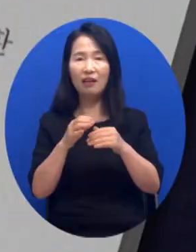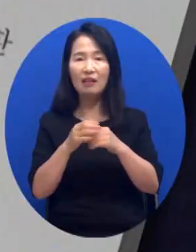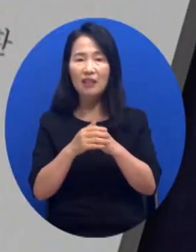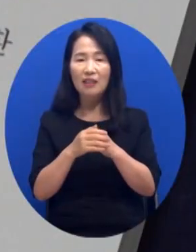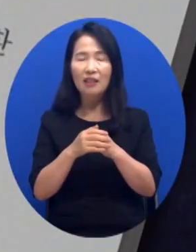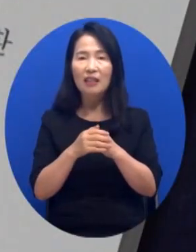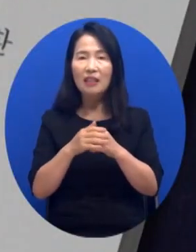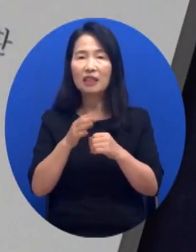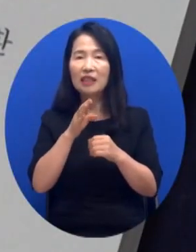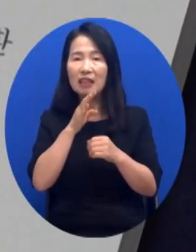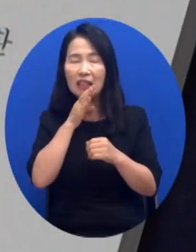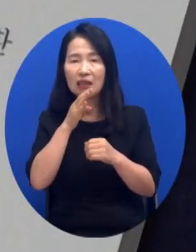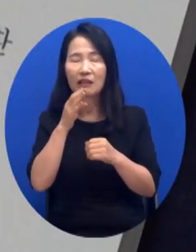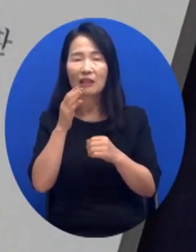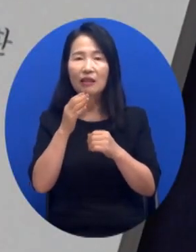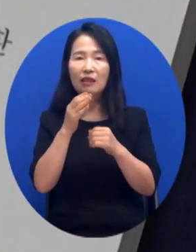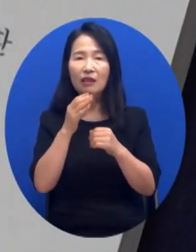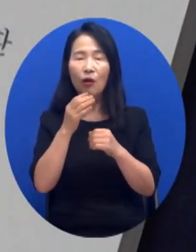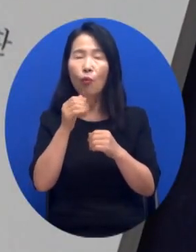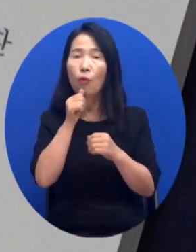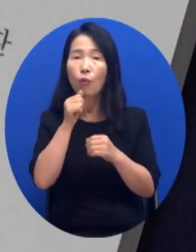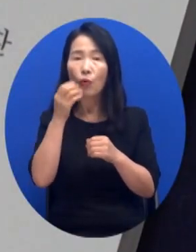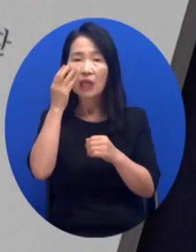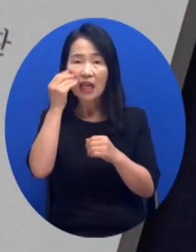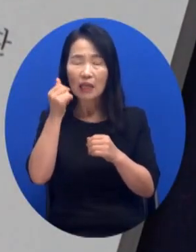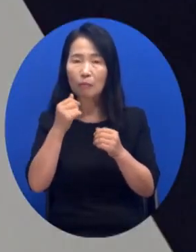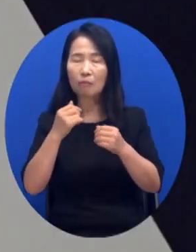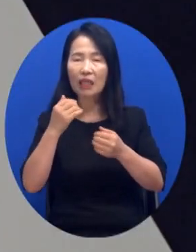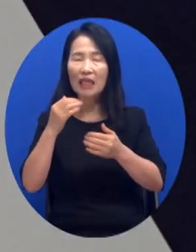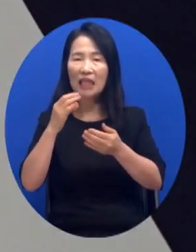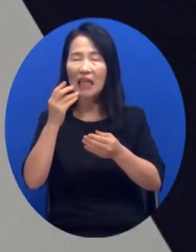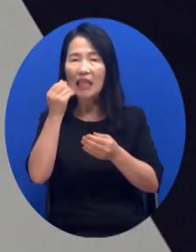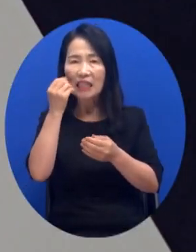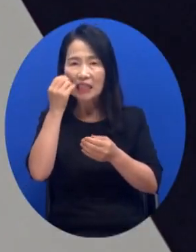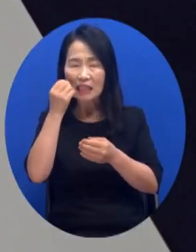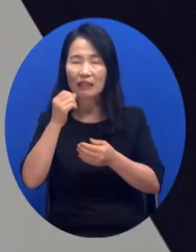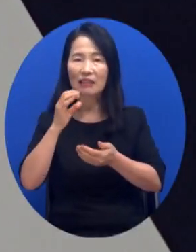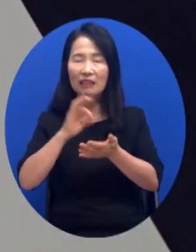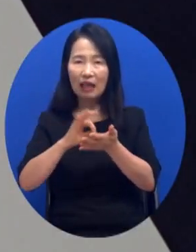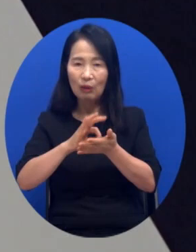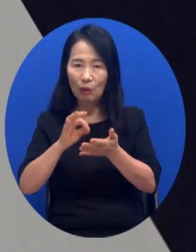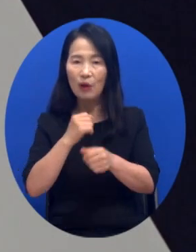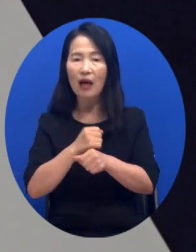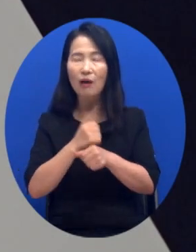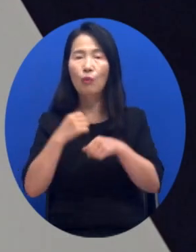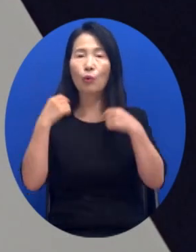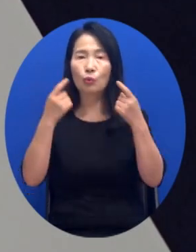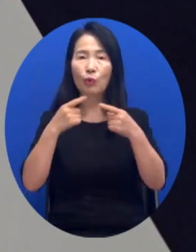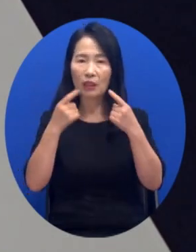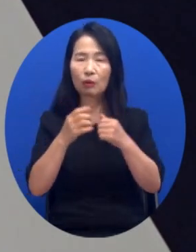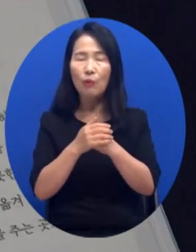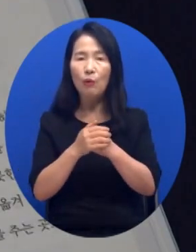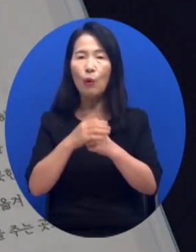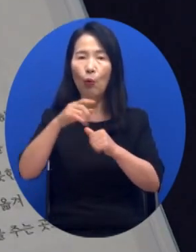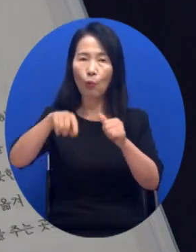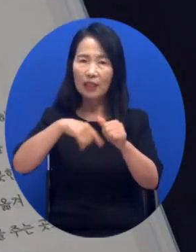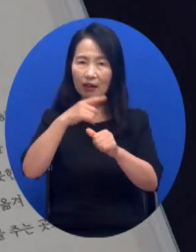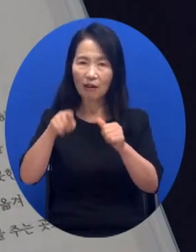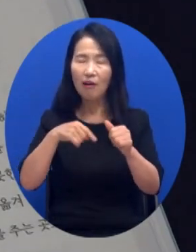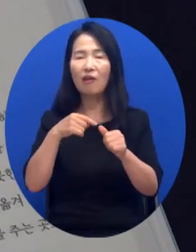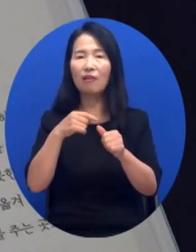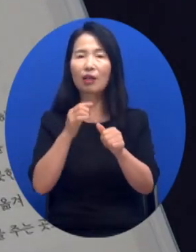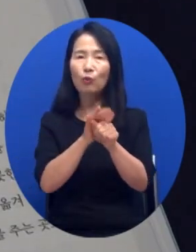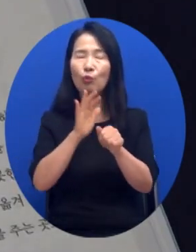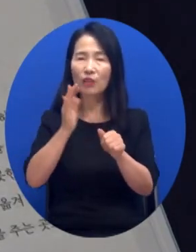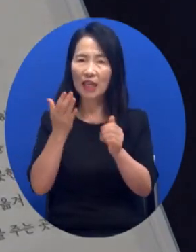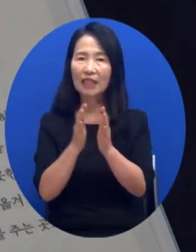콩기름 잉크를 사용하고 표지와 본문에는 국제 산림관리협의의 인증을 받은 종이를 사용했습니다. 코로나19로